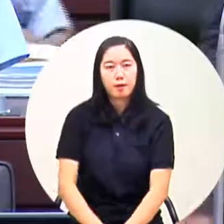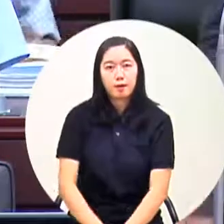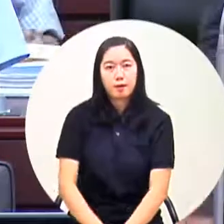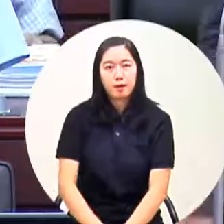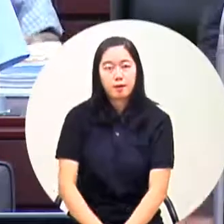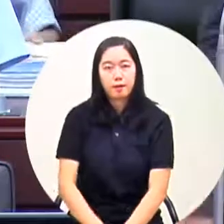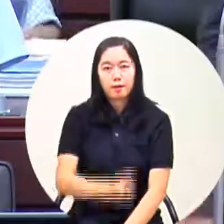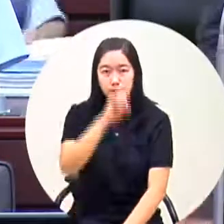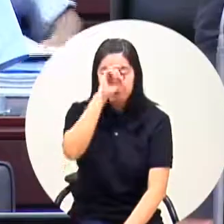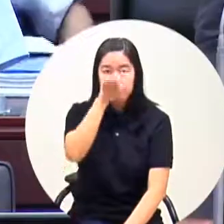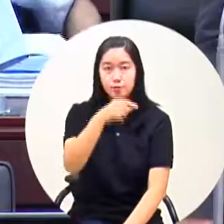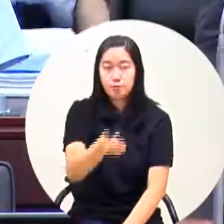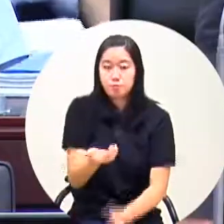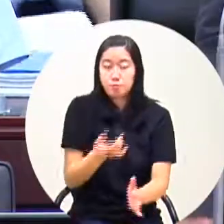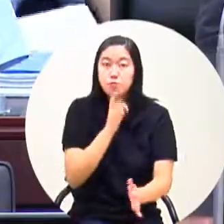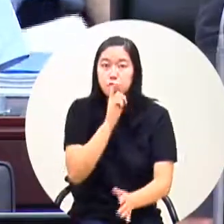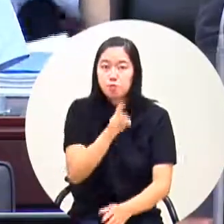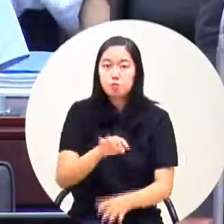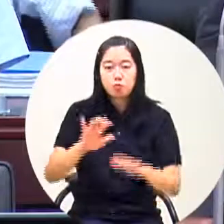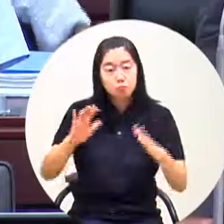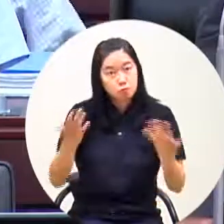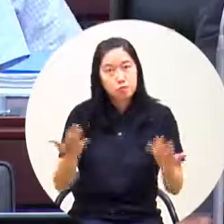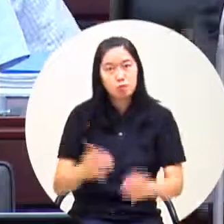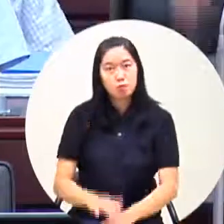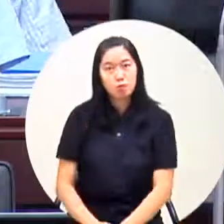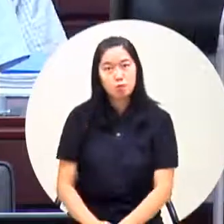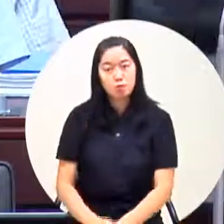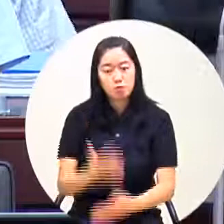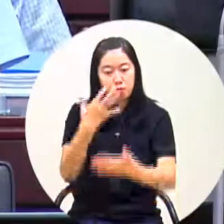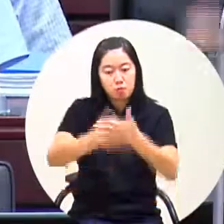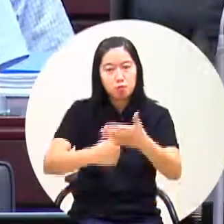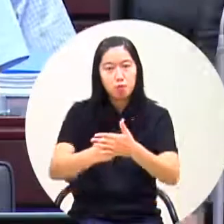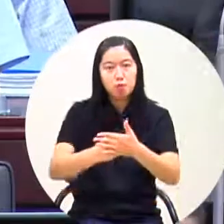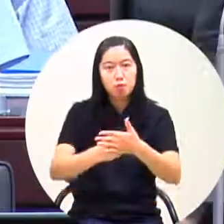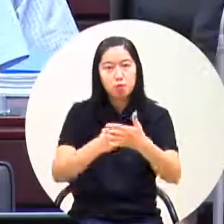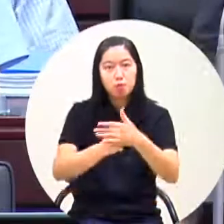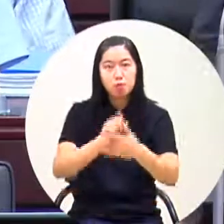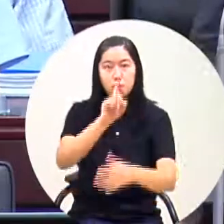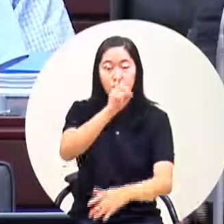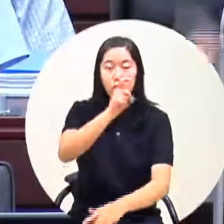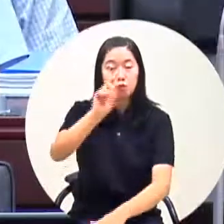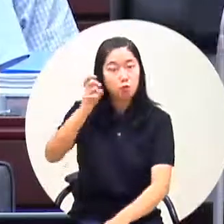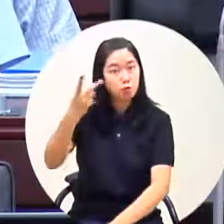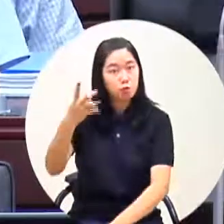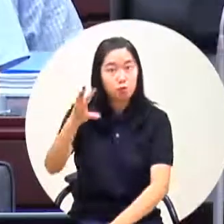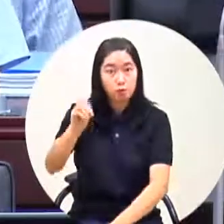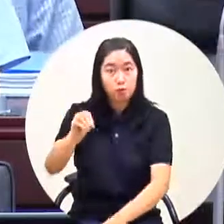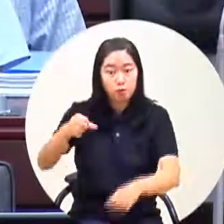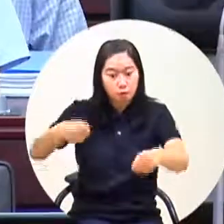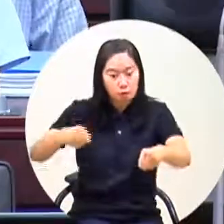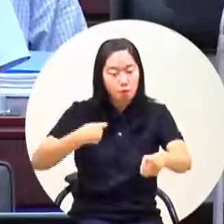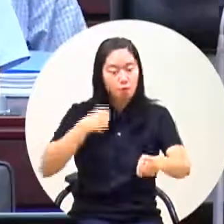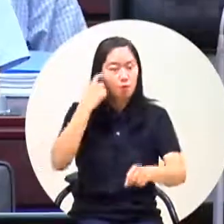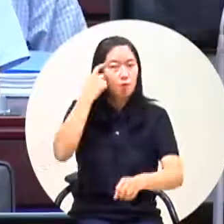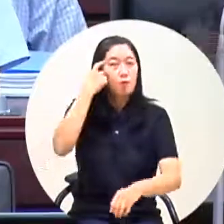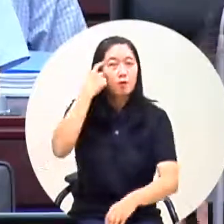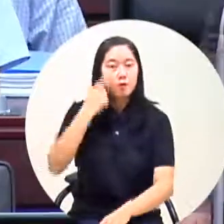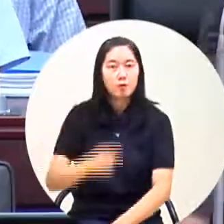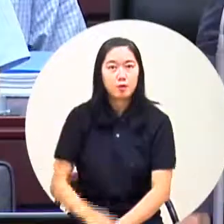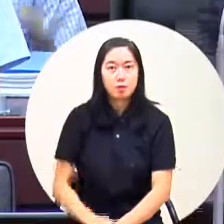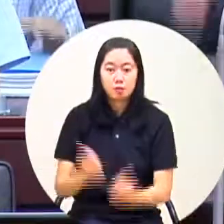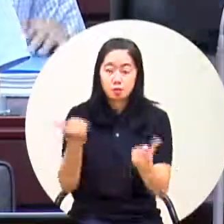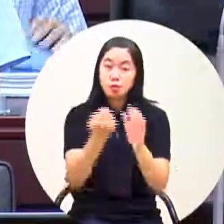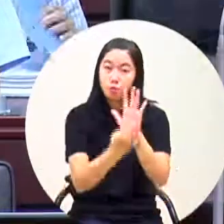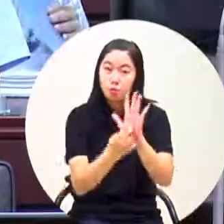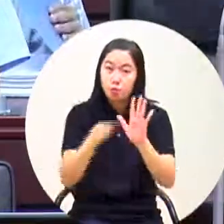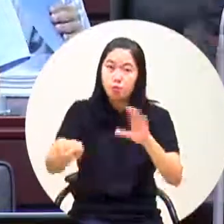如果如同你刚刚讲的，其实只有大概剩下10到12万辆的部分的话，其实我觉得比如说用空污